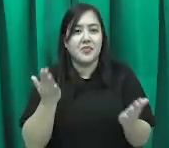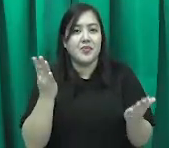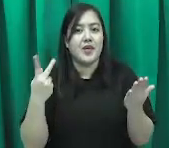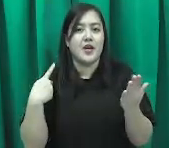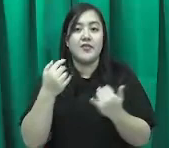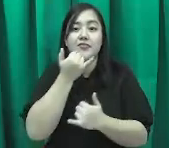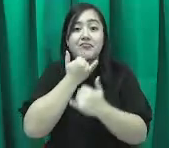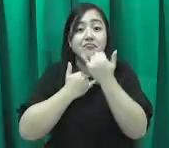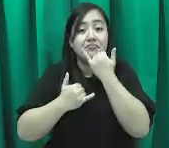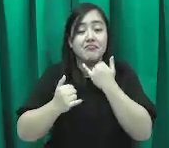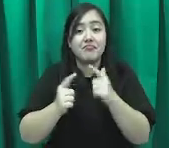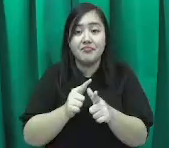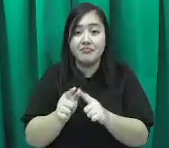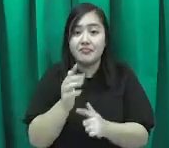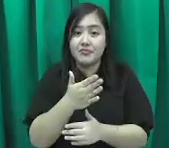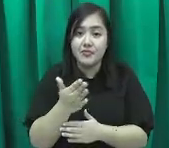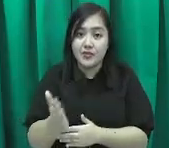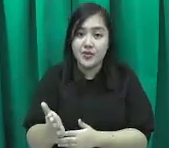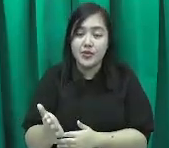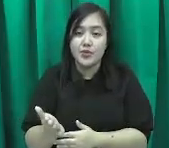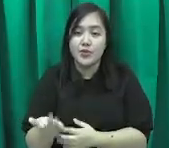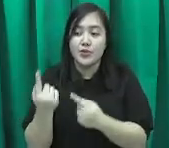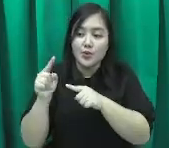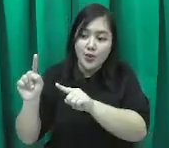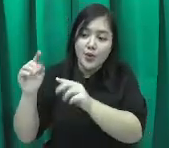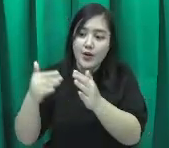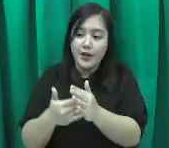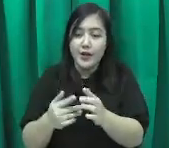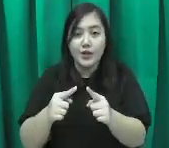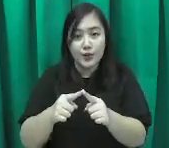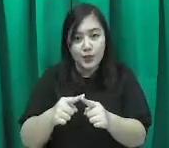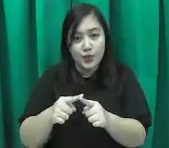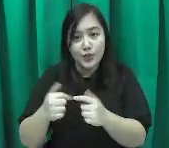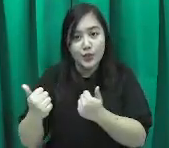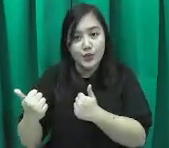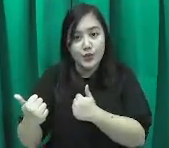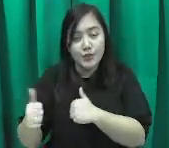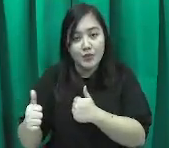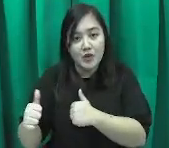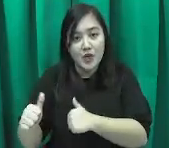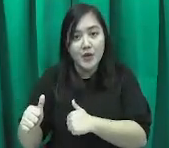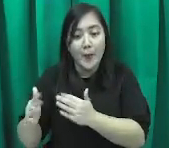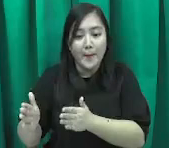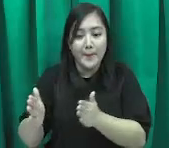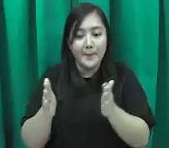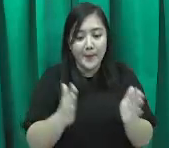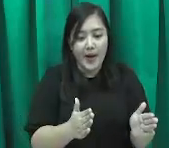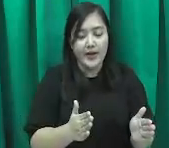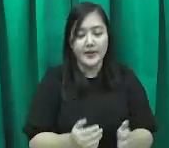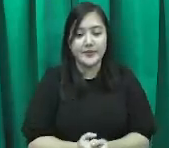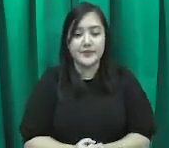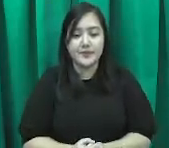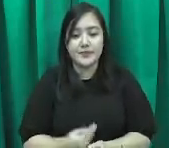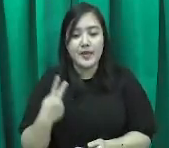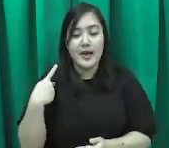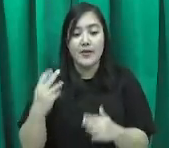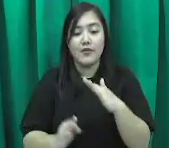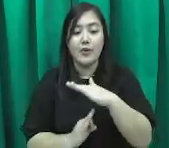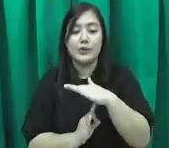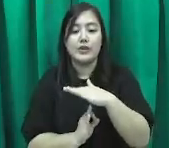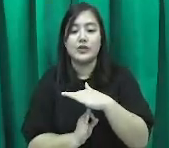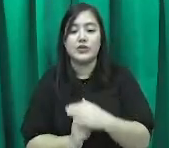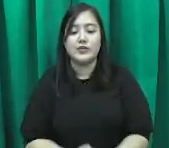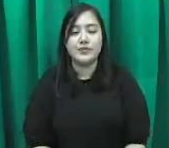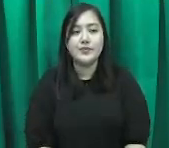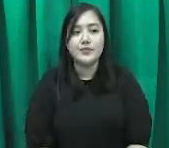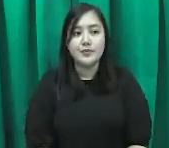katotohanan. Merong tama pero merong katotohanan. Yes, sir. Diba? Sa ating pananaw, tama itong ginagawa natin, pero kung titingnan